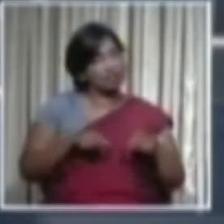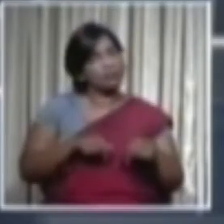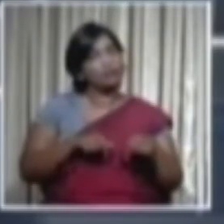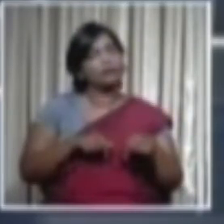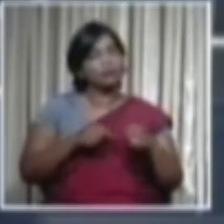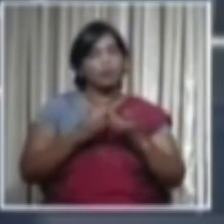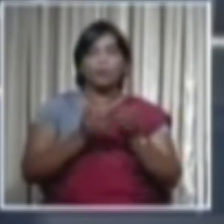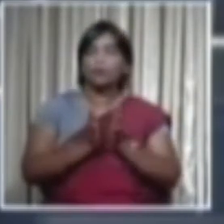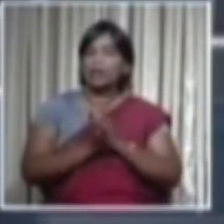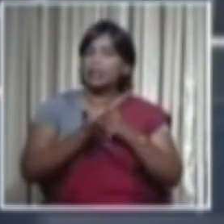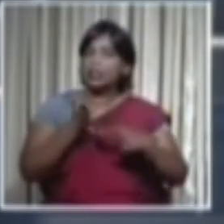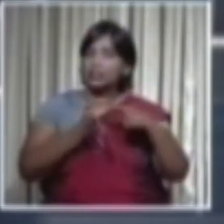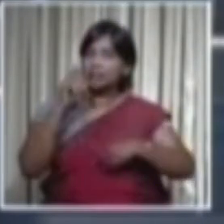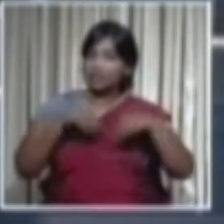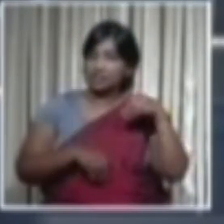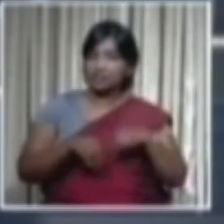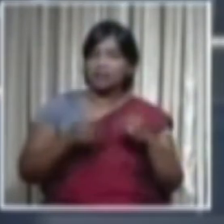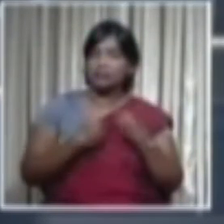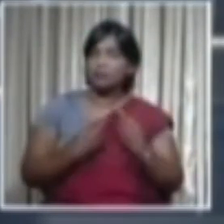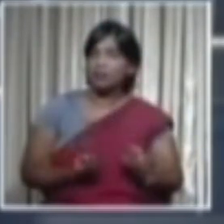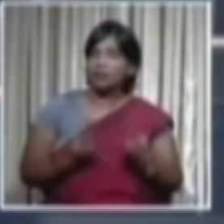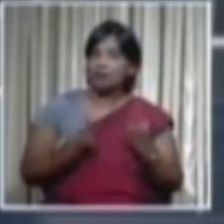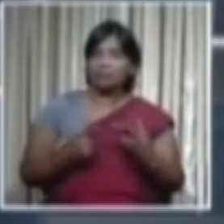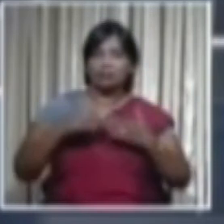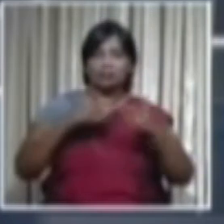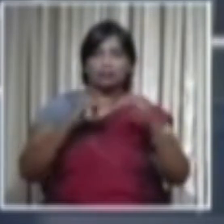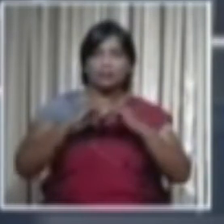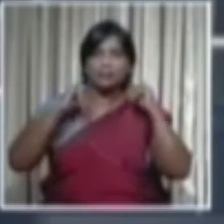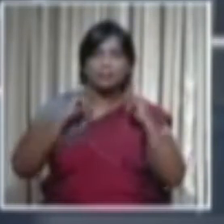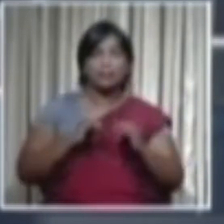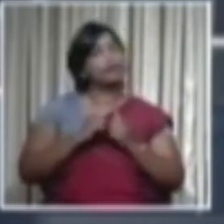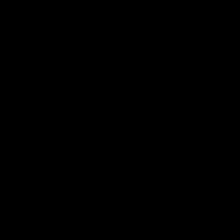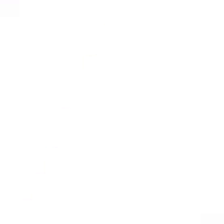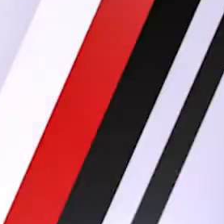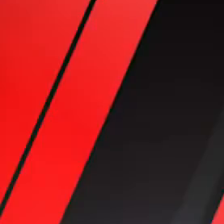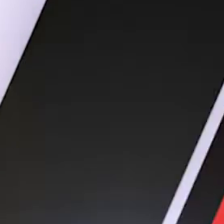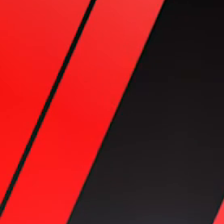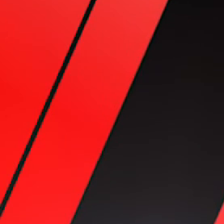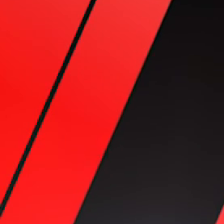තමන්ගේ දේශපාලන ඌමලාවන් මේ සභාගර්භය ඇතුලේ ඉතාම පහත් විදියට ඉටු කරගන්න හදන්නේ.